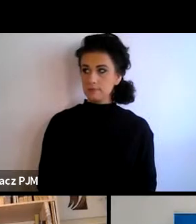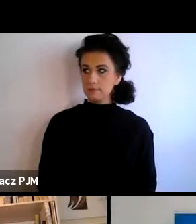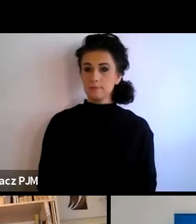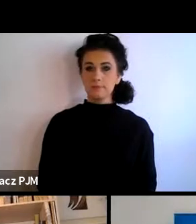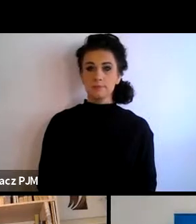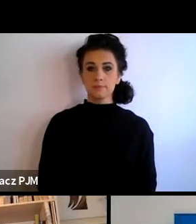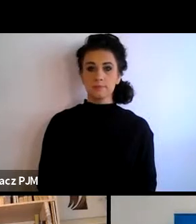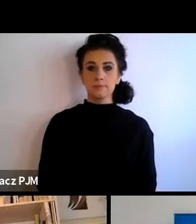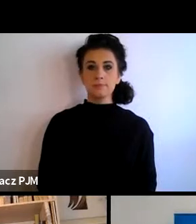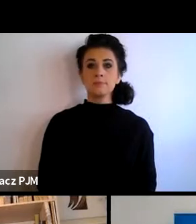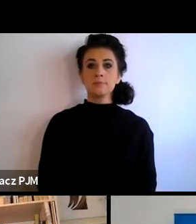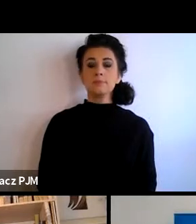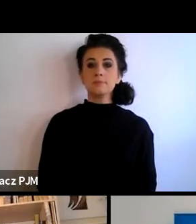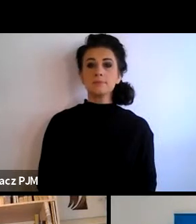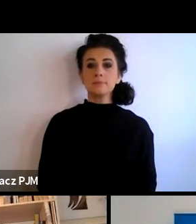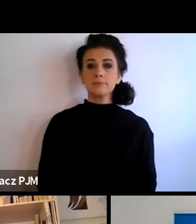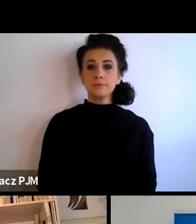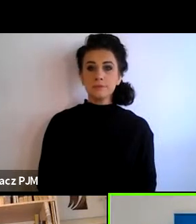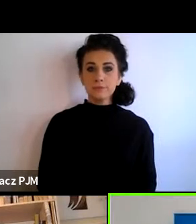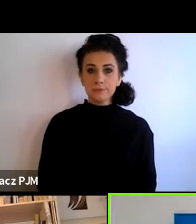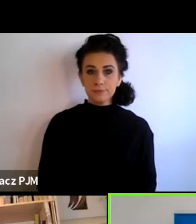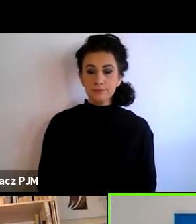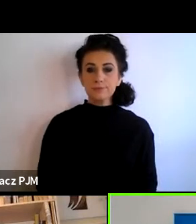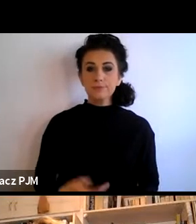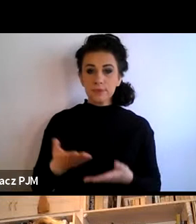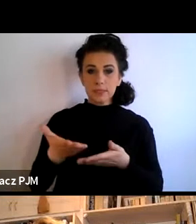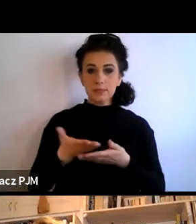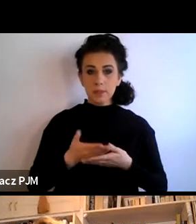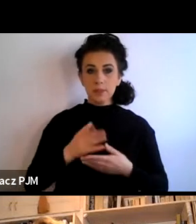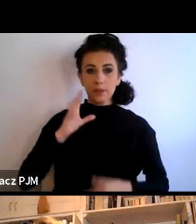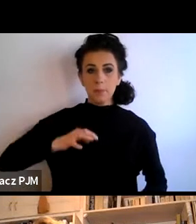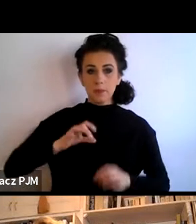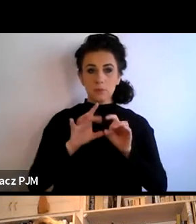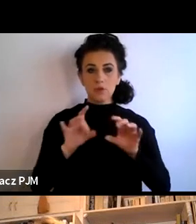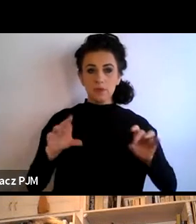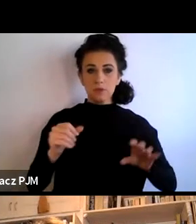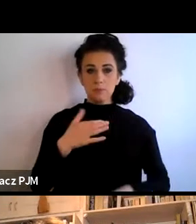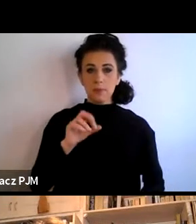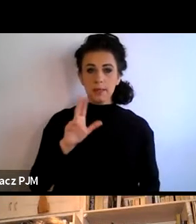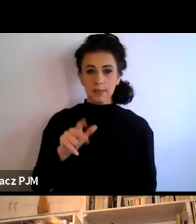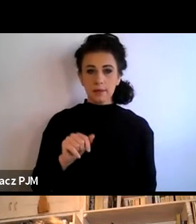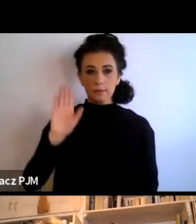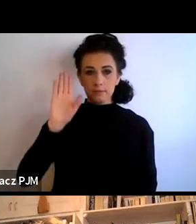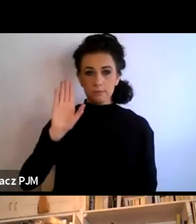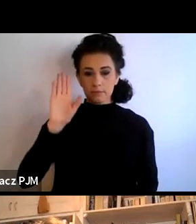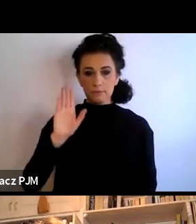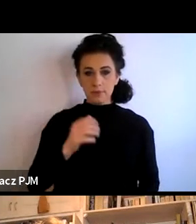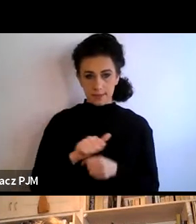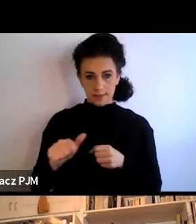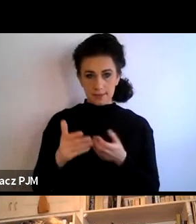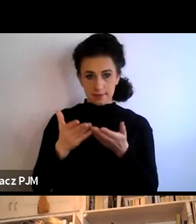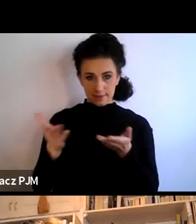Najwyraźniej tak. Tak, to zapraszamy pana profesora w takim razie, bo widzę rękę w górze cały czas.